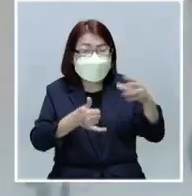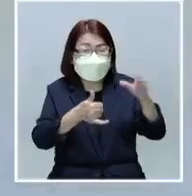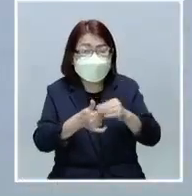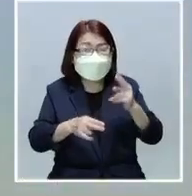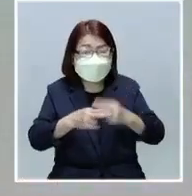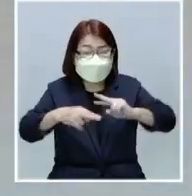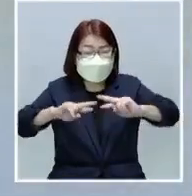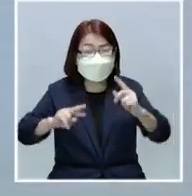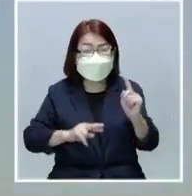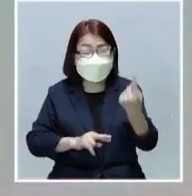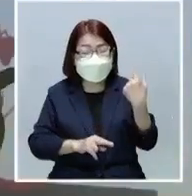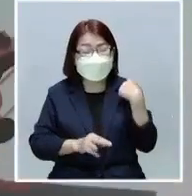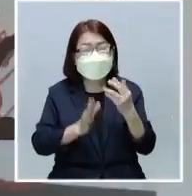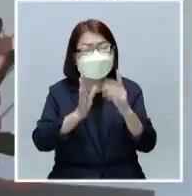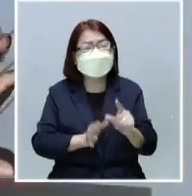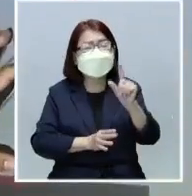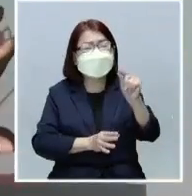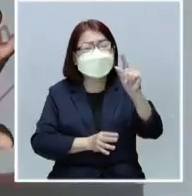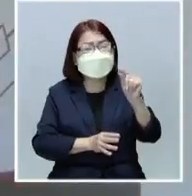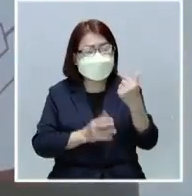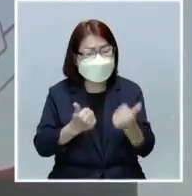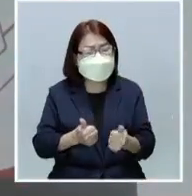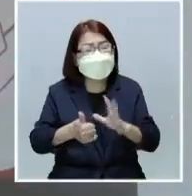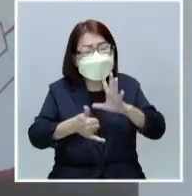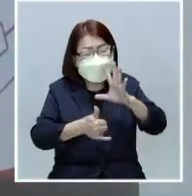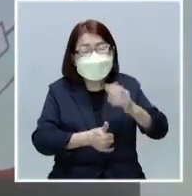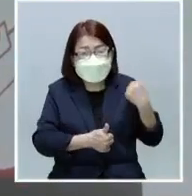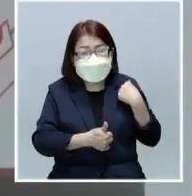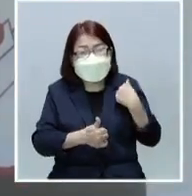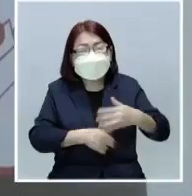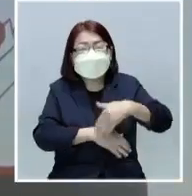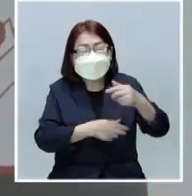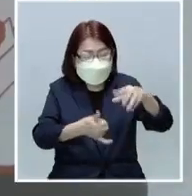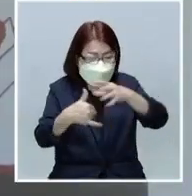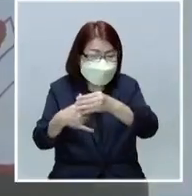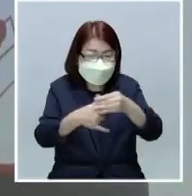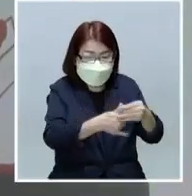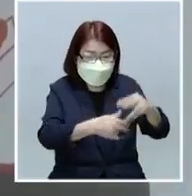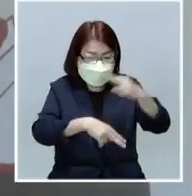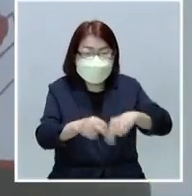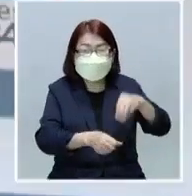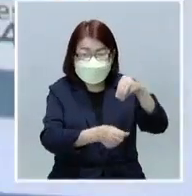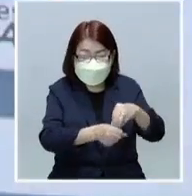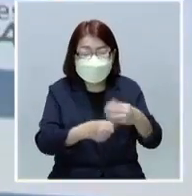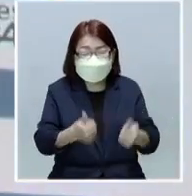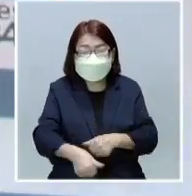ายพันธุ์นี้และคุมสถานการณ์ได้แล้วด้วยส่วนกรณีที่เชื้อตัวนี้เข้าสู่เซลล์ผิวหนังได้ดีหรือ